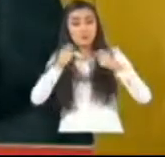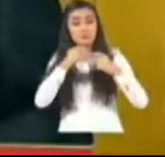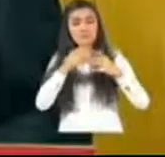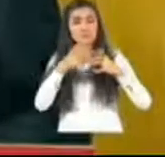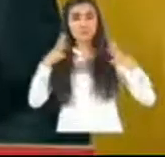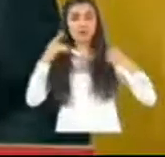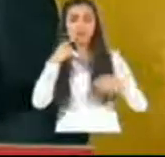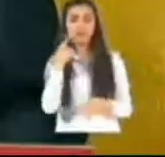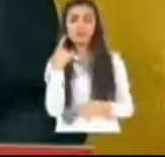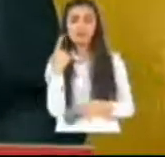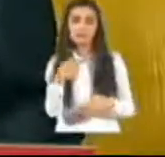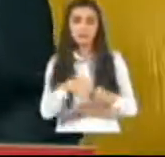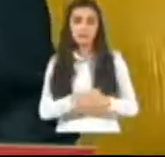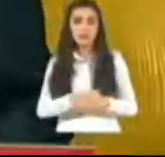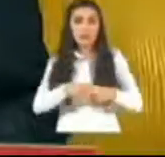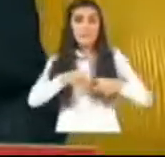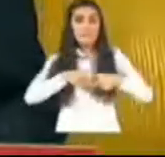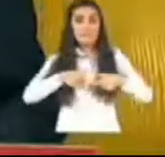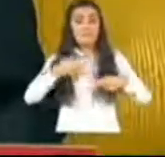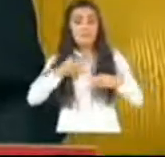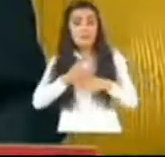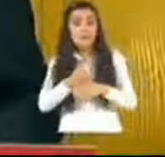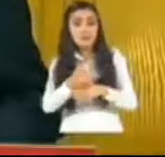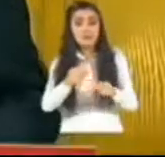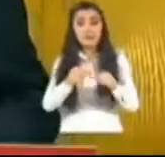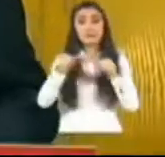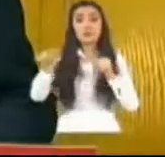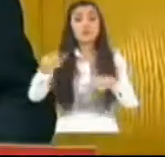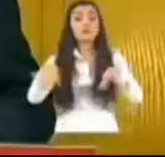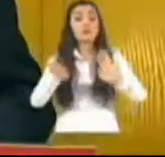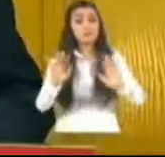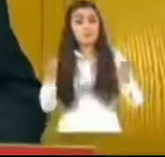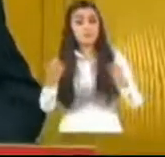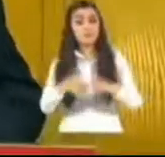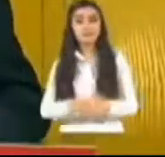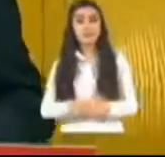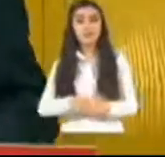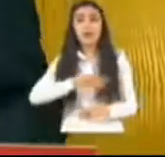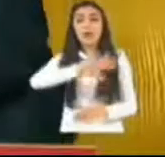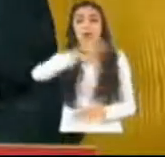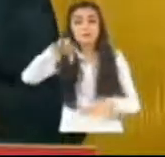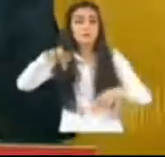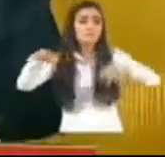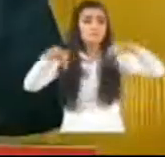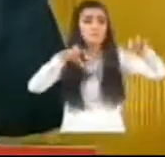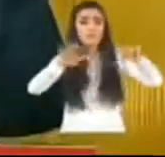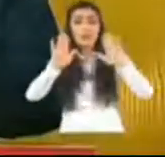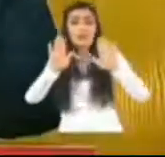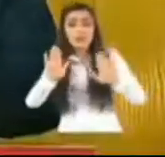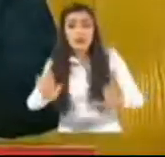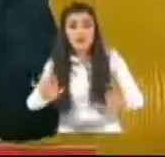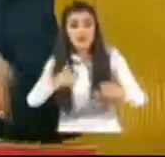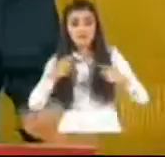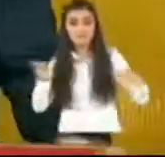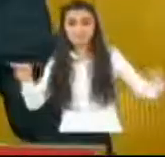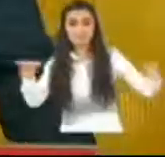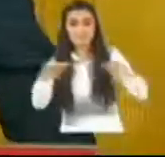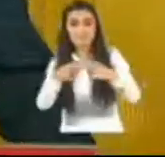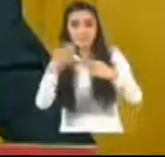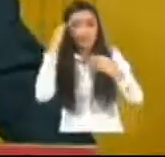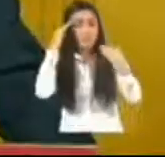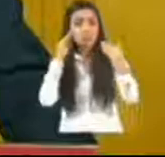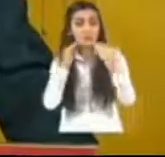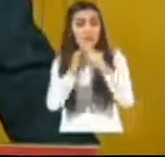canlandırmalıdır. Milli gerçeklerden uzaklaşmadan, her alanda kalıcı ve kapsayıcı